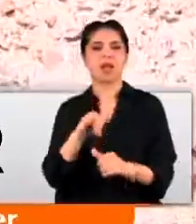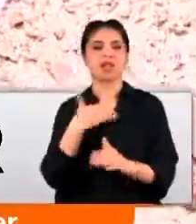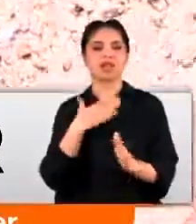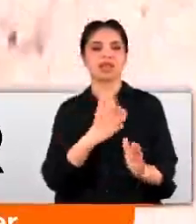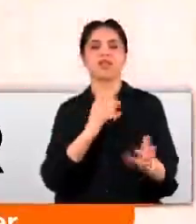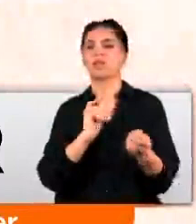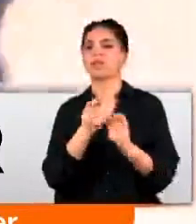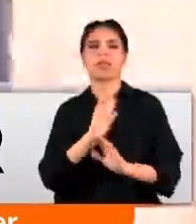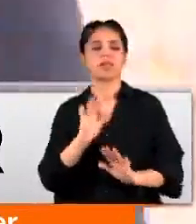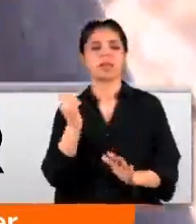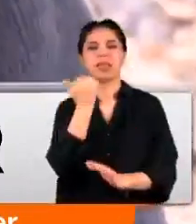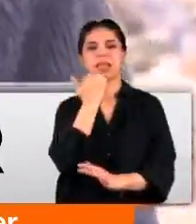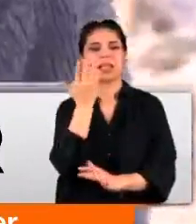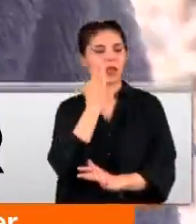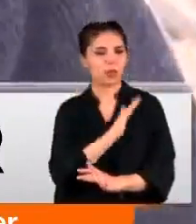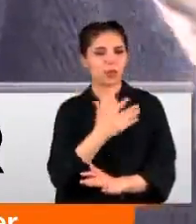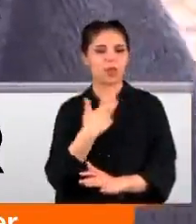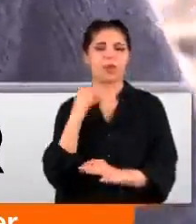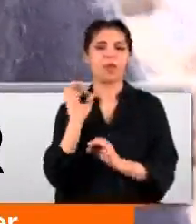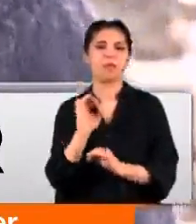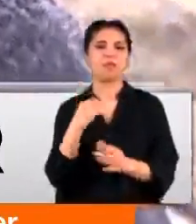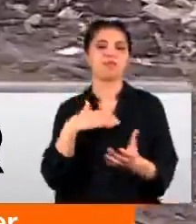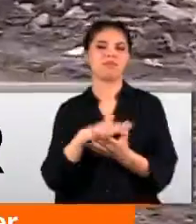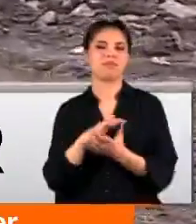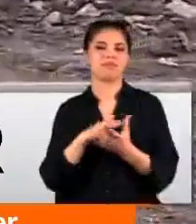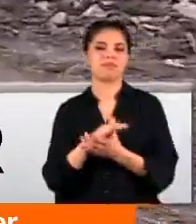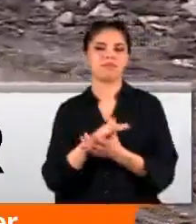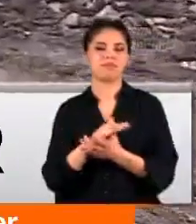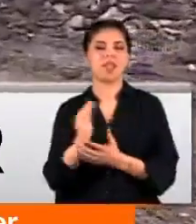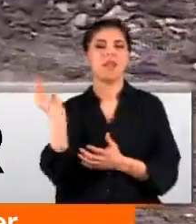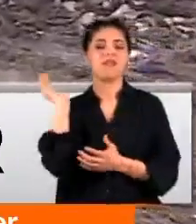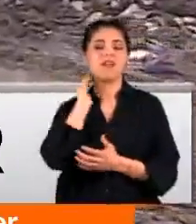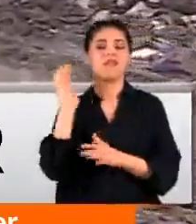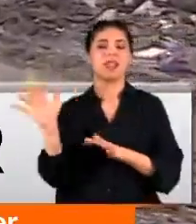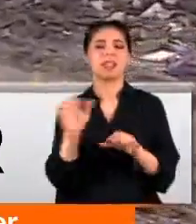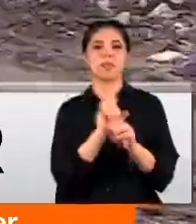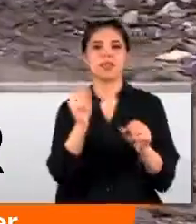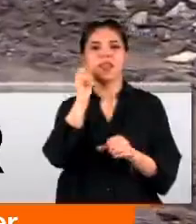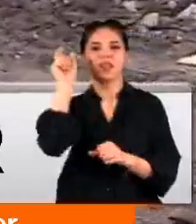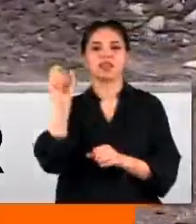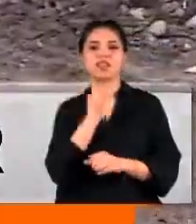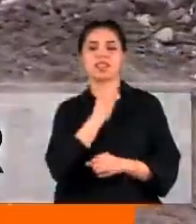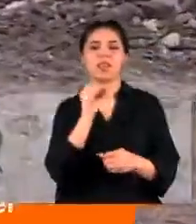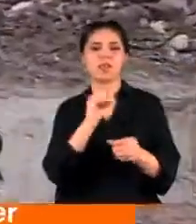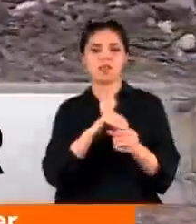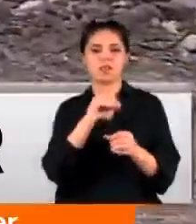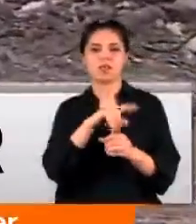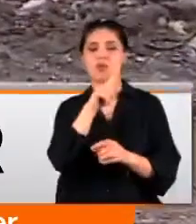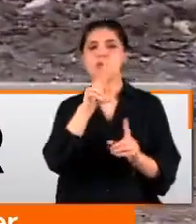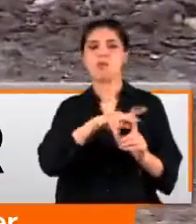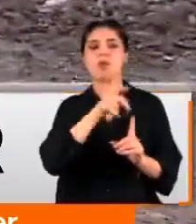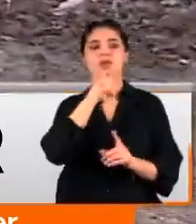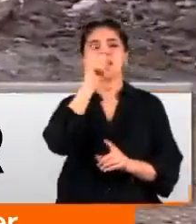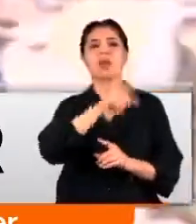Hiç değiştirmiyorum yani, yedeğim de yok. Hep bu ayakkabıyı giyiyorum. Vefalı depremzede teşekkür etmek için şimdi her yerde o